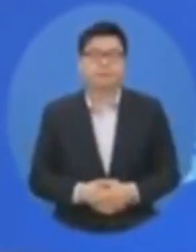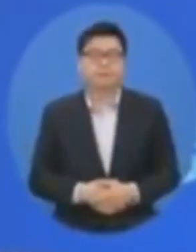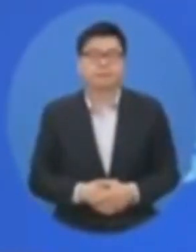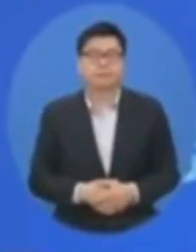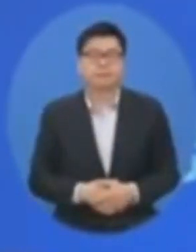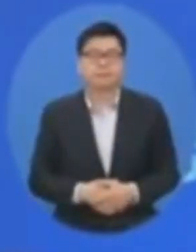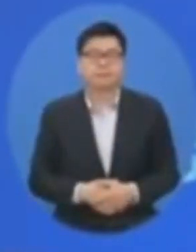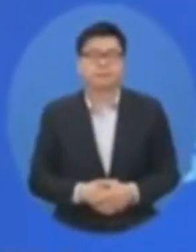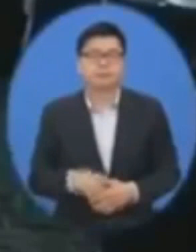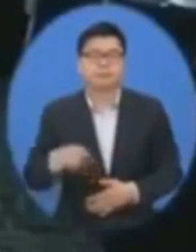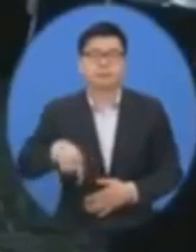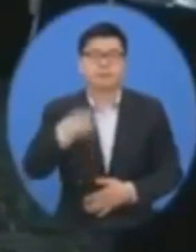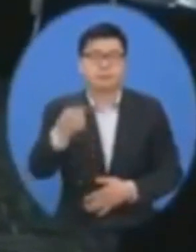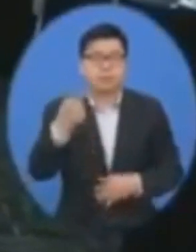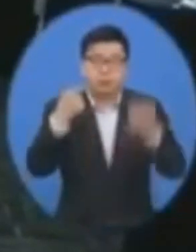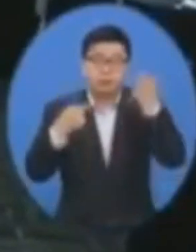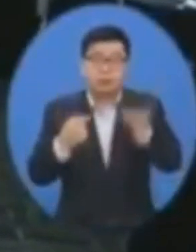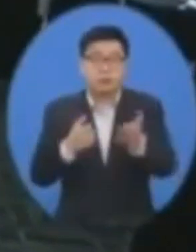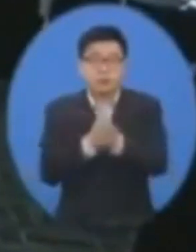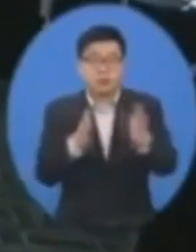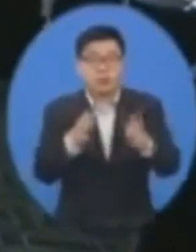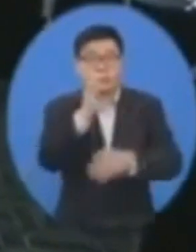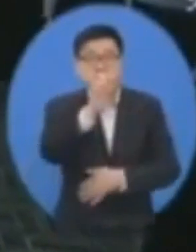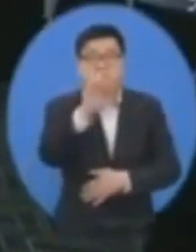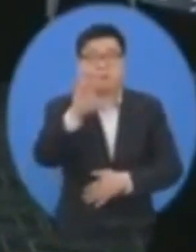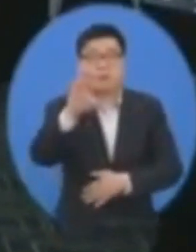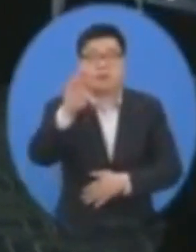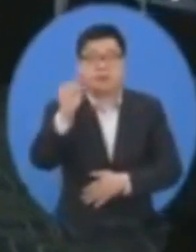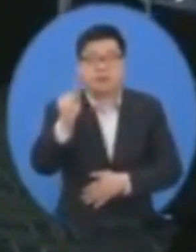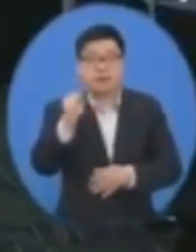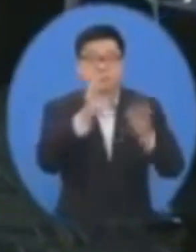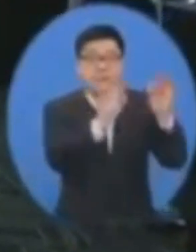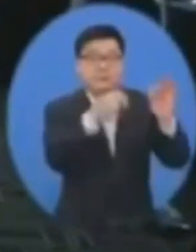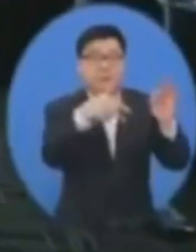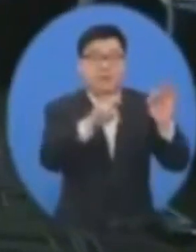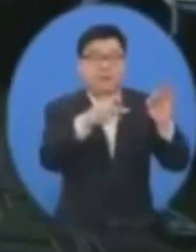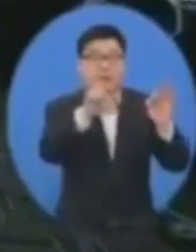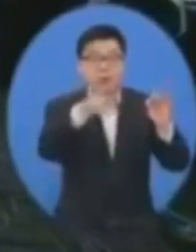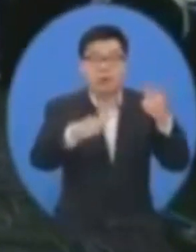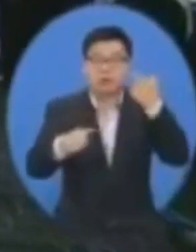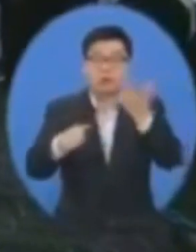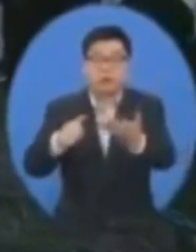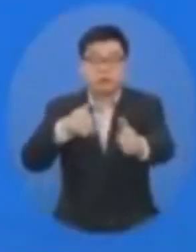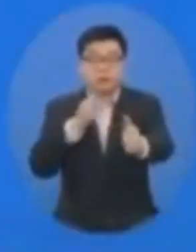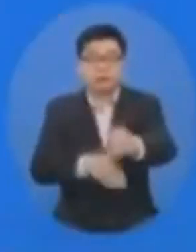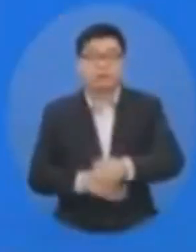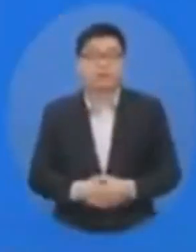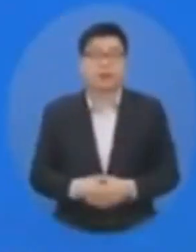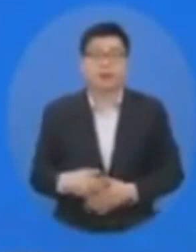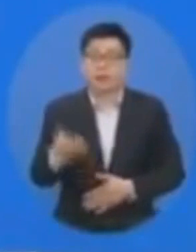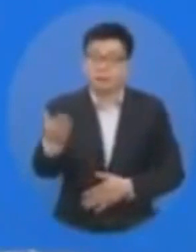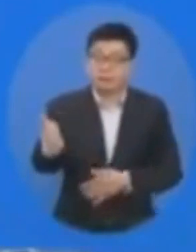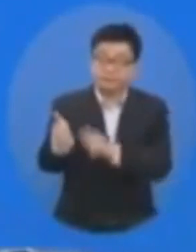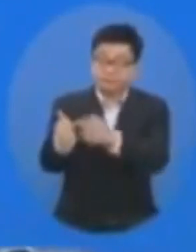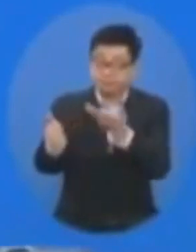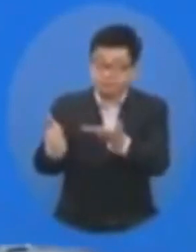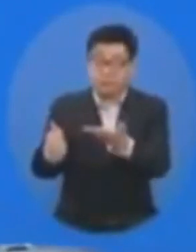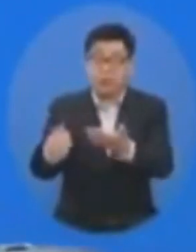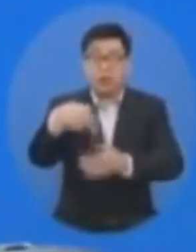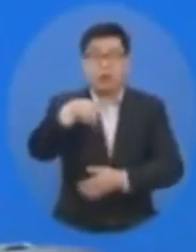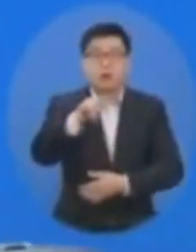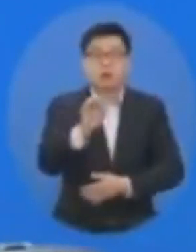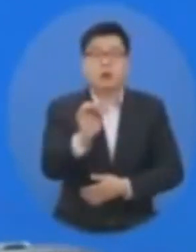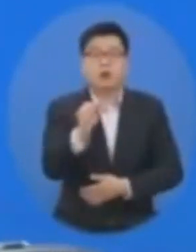네. 계속해서 질의 이어가겠습니다. CBS 김재덕 논설위원 시작해 주시죠. 네, 후보께서는 성완종